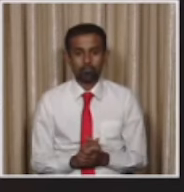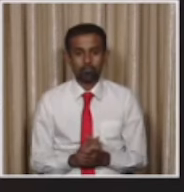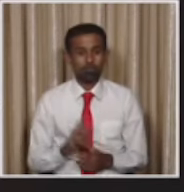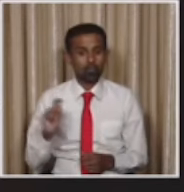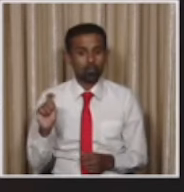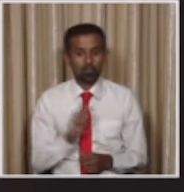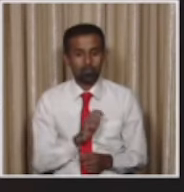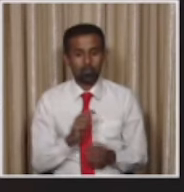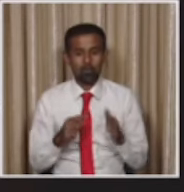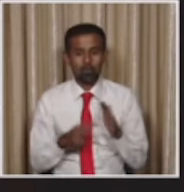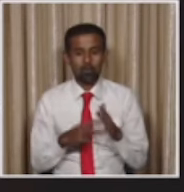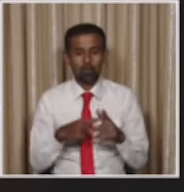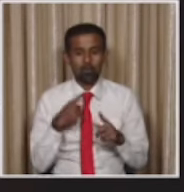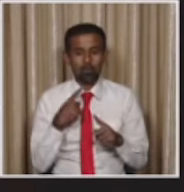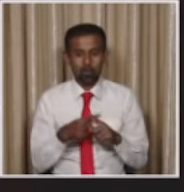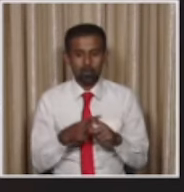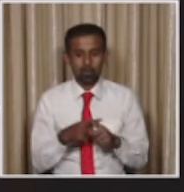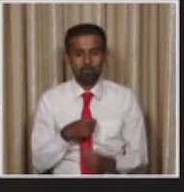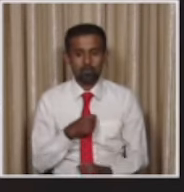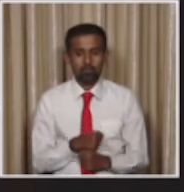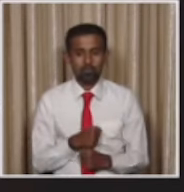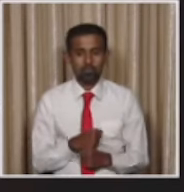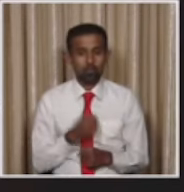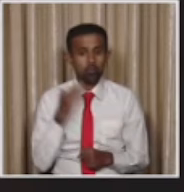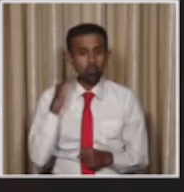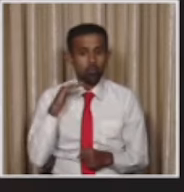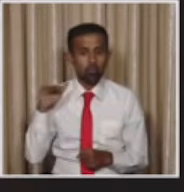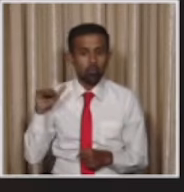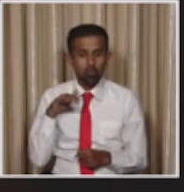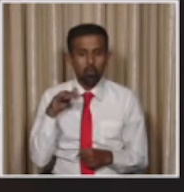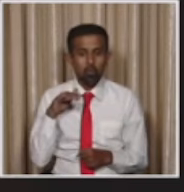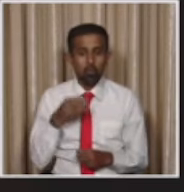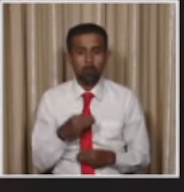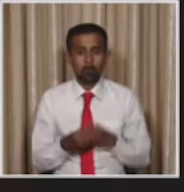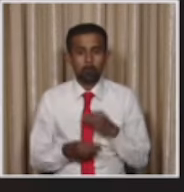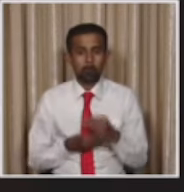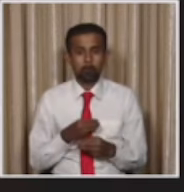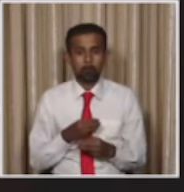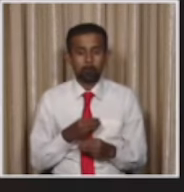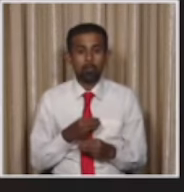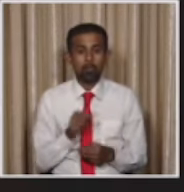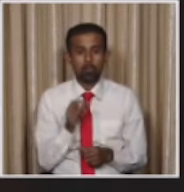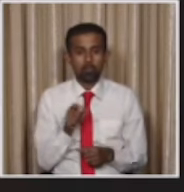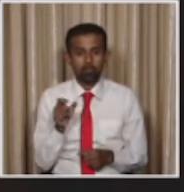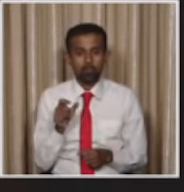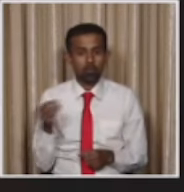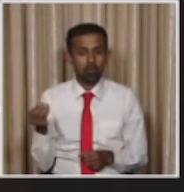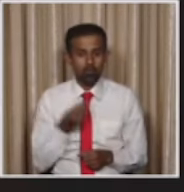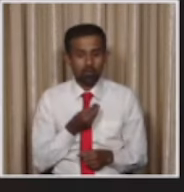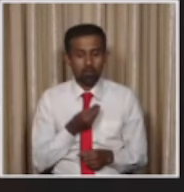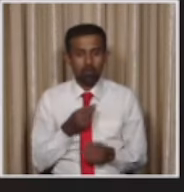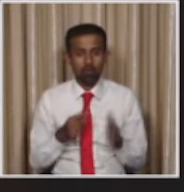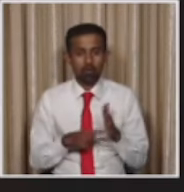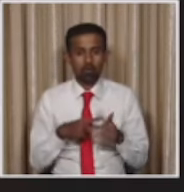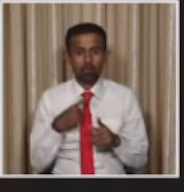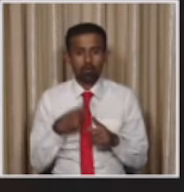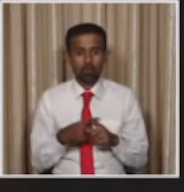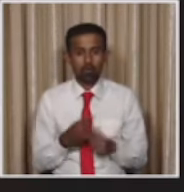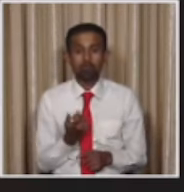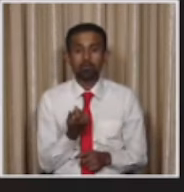ආදායම් බදු රජය ජනතාවගෙන් ඒ ව්‍යාපාරිකයන් ව්‍යවසායකයන්ගෙන් ගන්න බදු ආදායම්